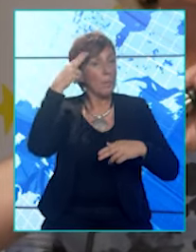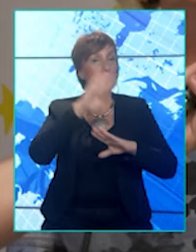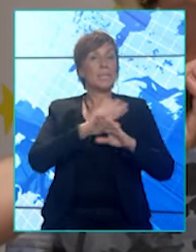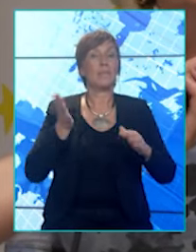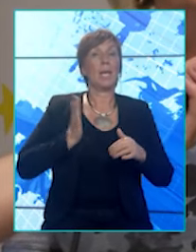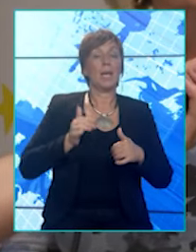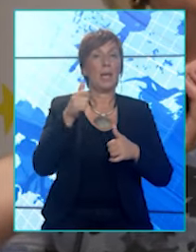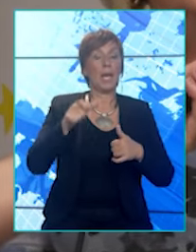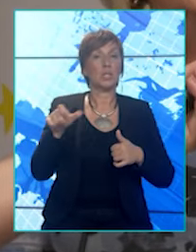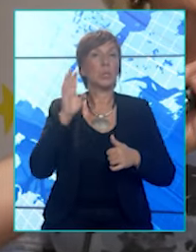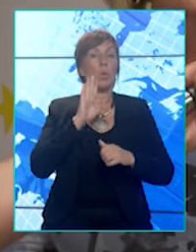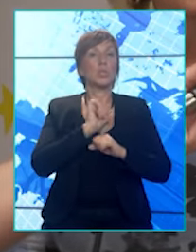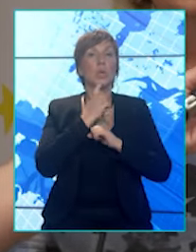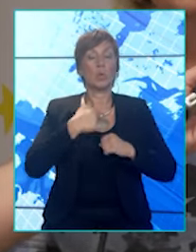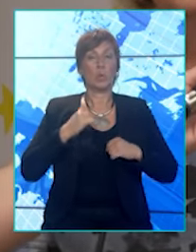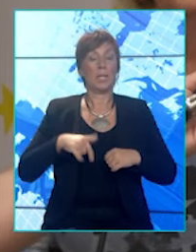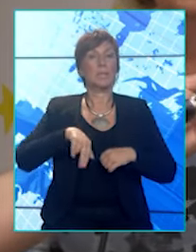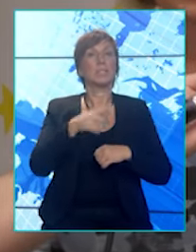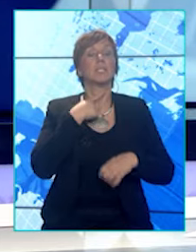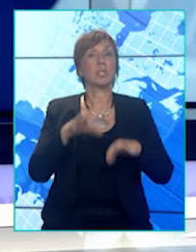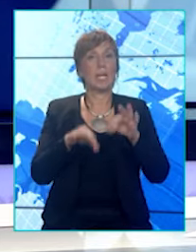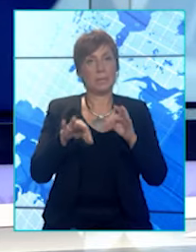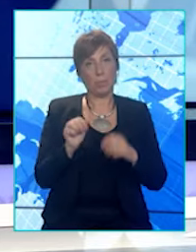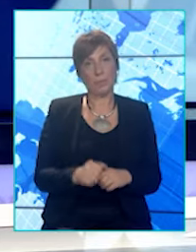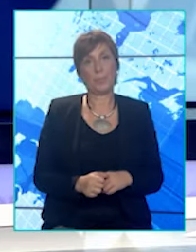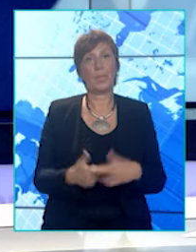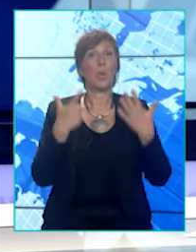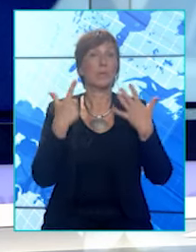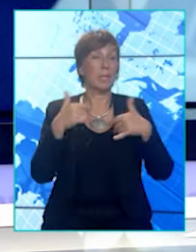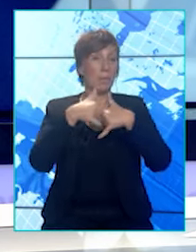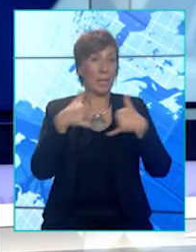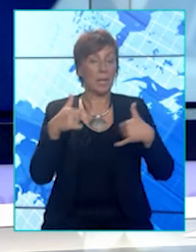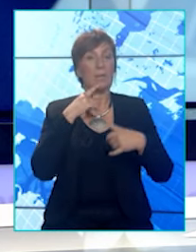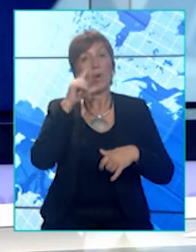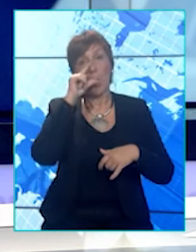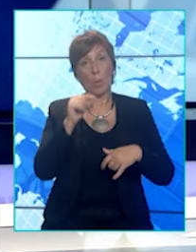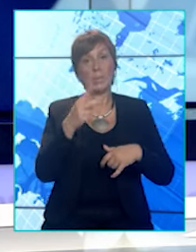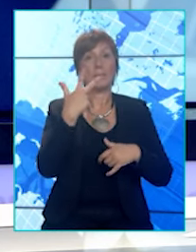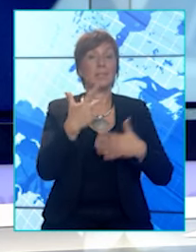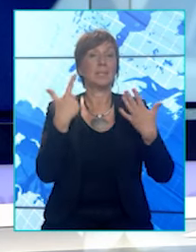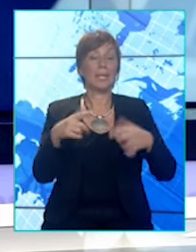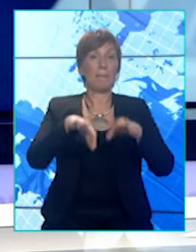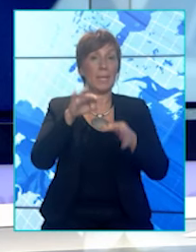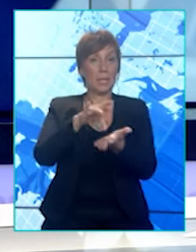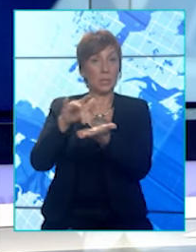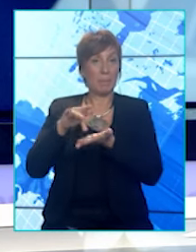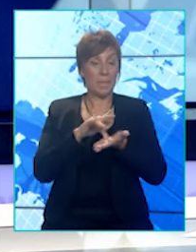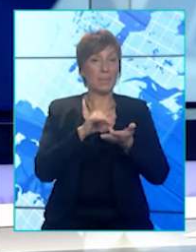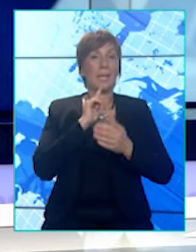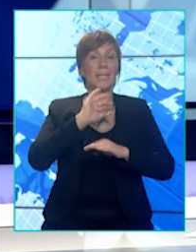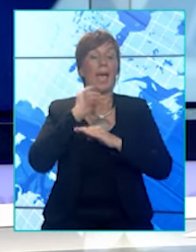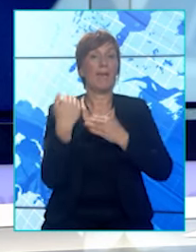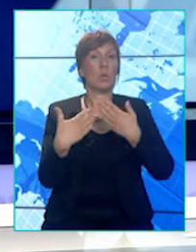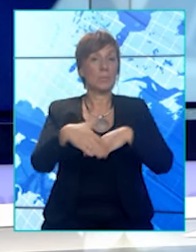Bosne i Hercegovine koji su opredijeli danas izaći na izbore. U 7 gradova i opština na 37 biračkih mjesta